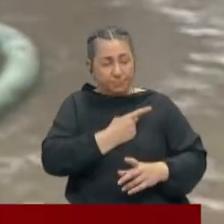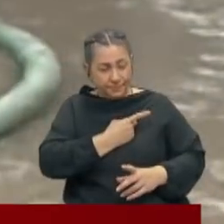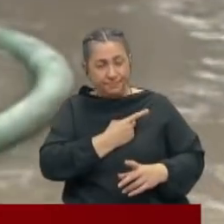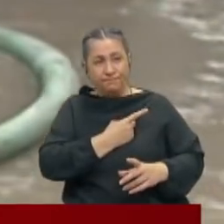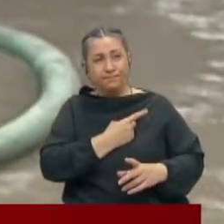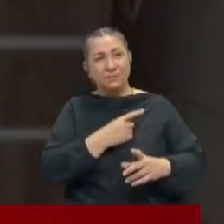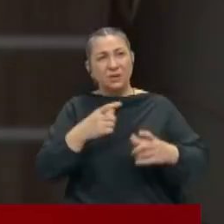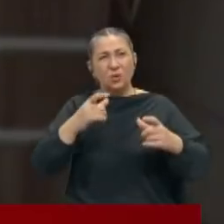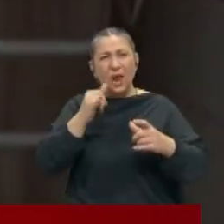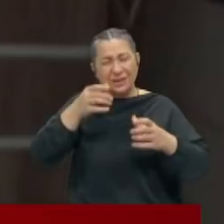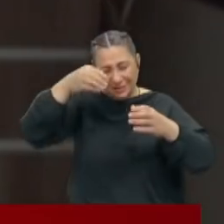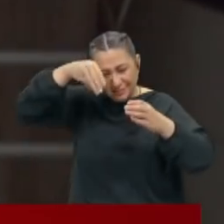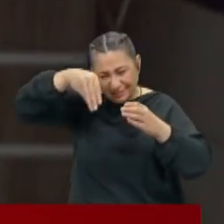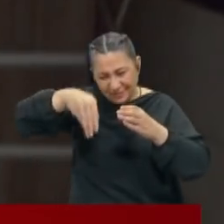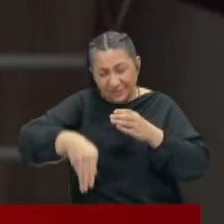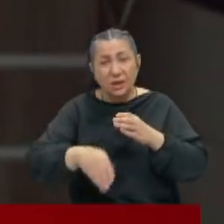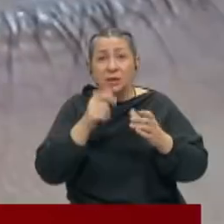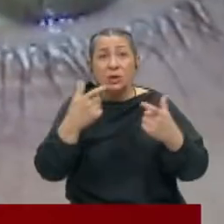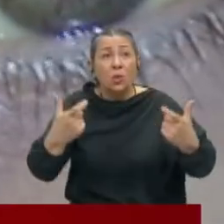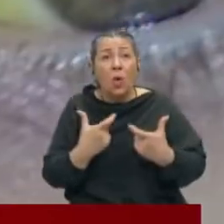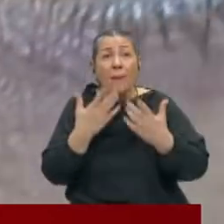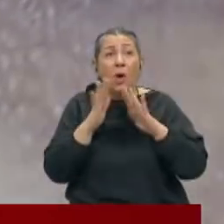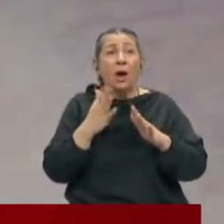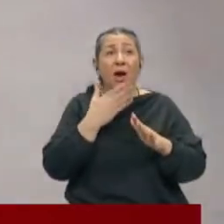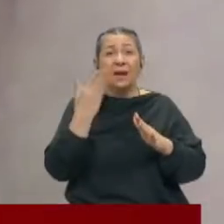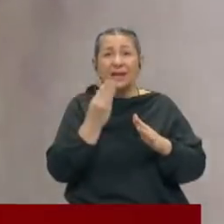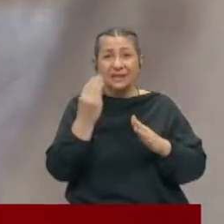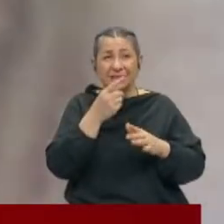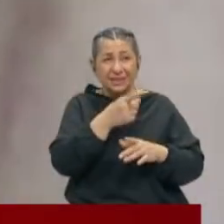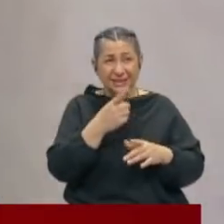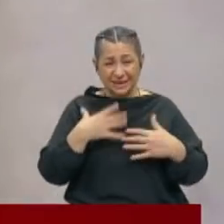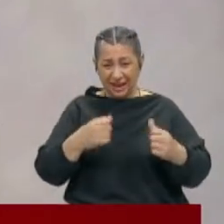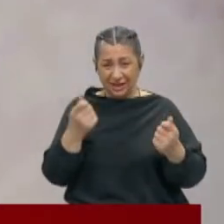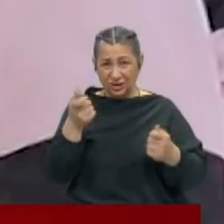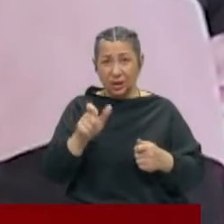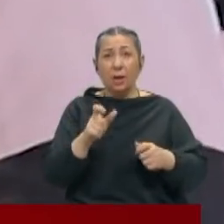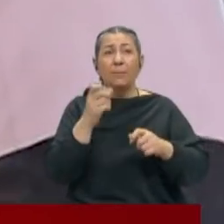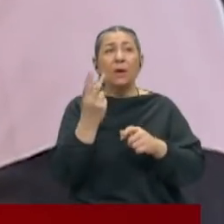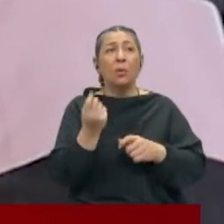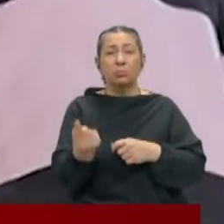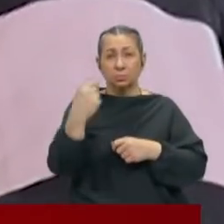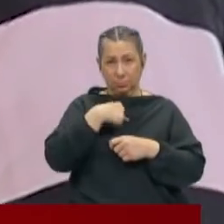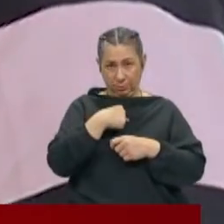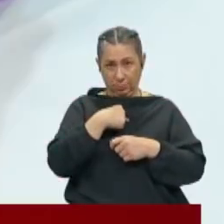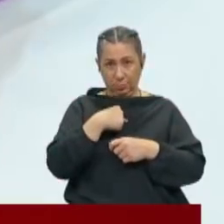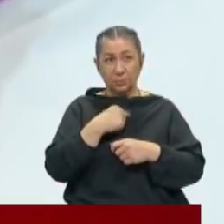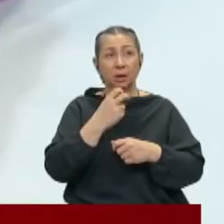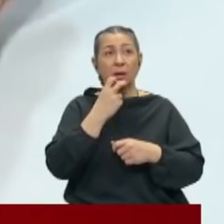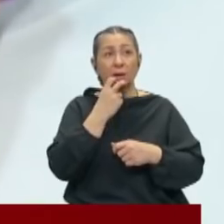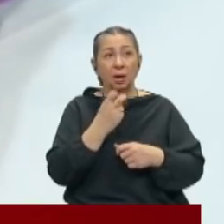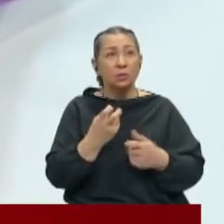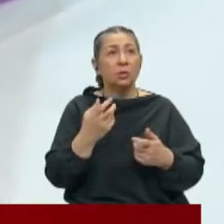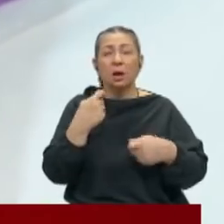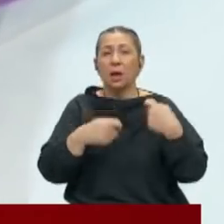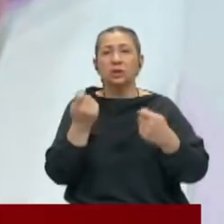görevlendirildi. Lağıma sokuldu. Hiçbir tedbir alınmadı. Genç taşeron sağlık işçisi hepatit mikrobu kaptı. Kadro olur mu?